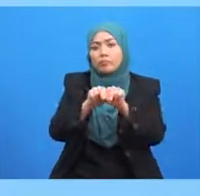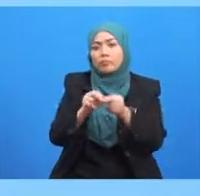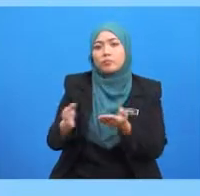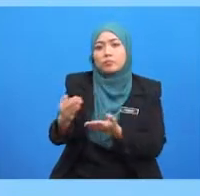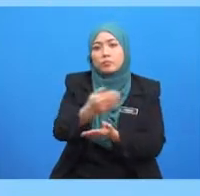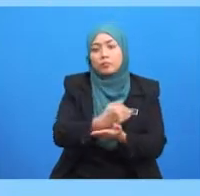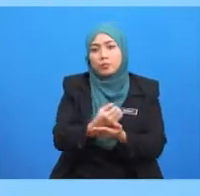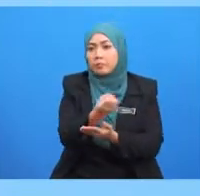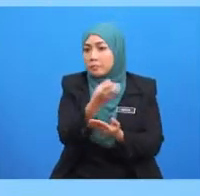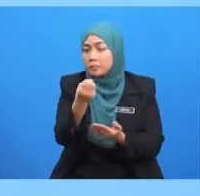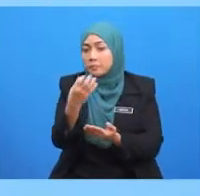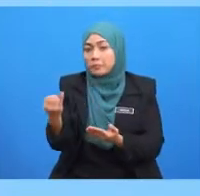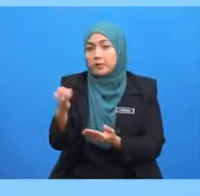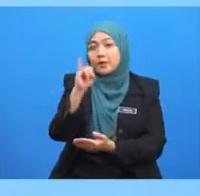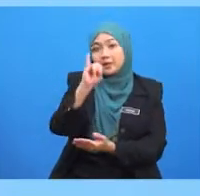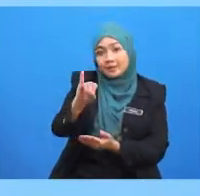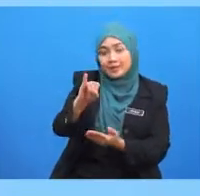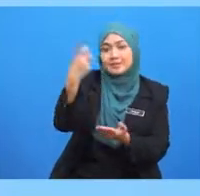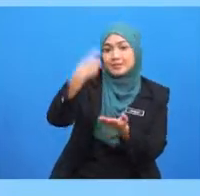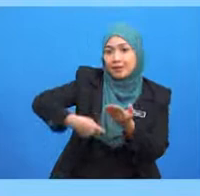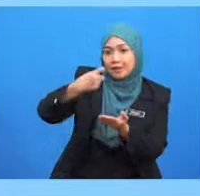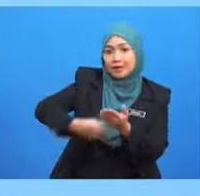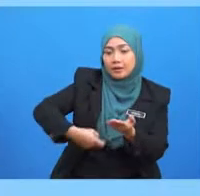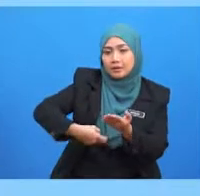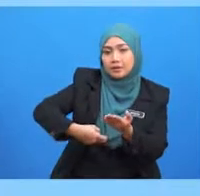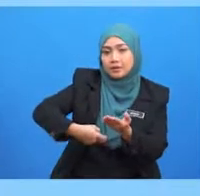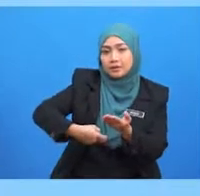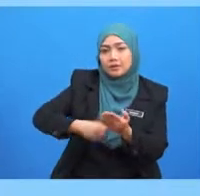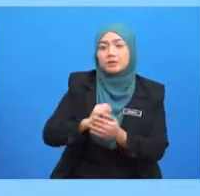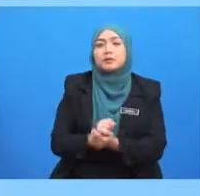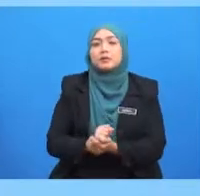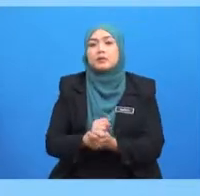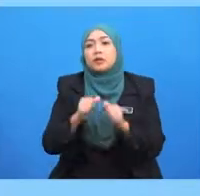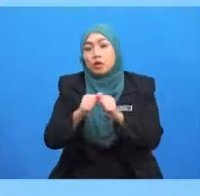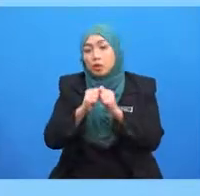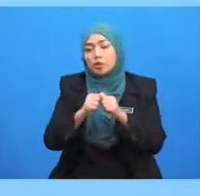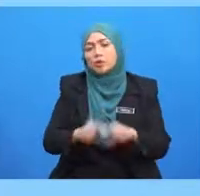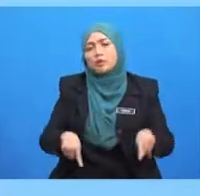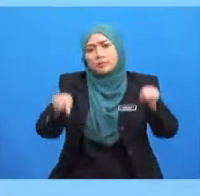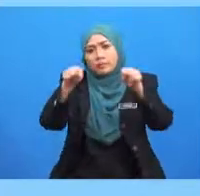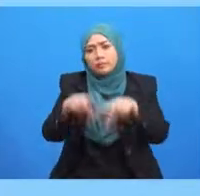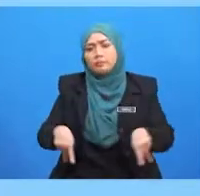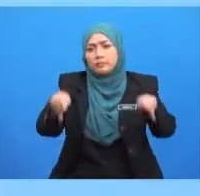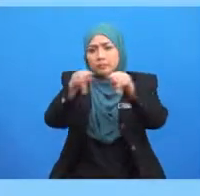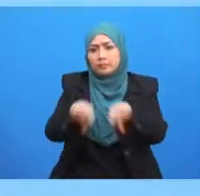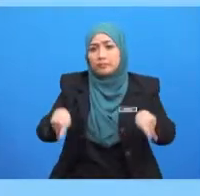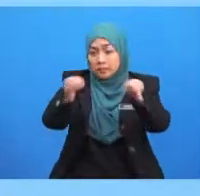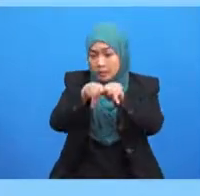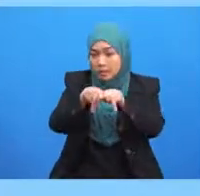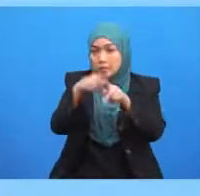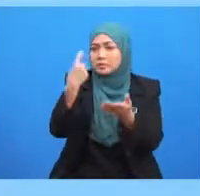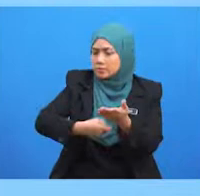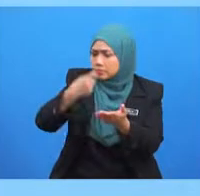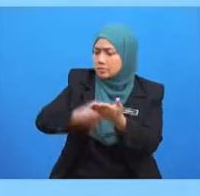indeks harga yang melibatkan kepentingan setiap sistem make indeks